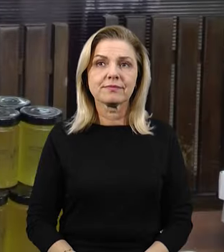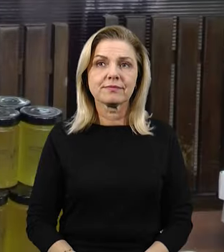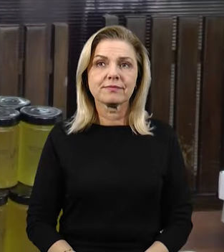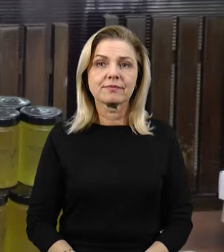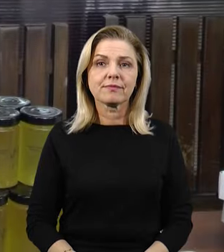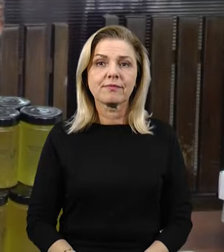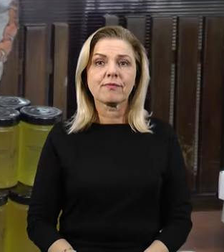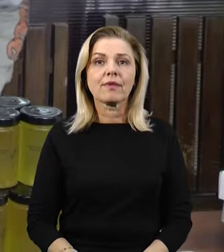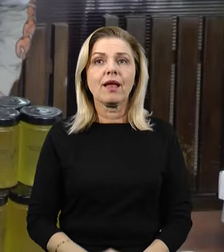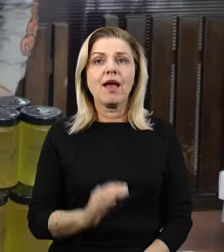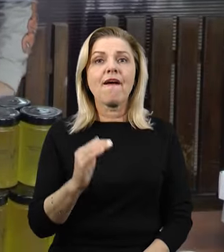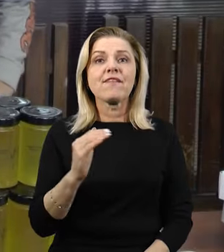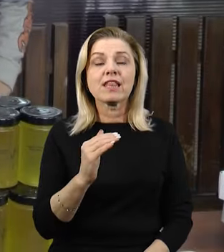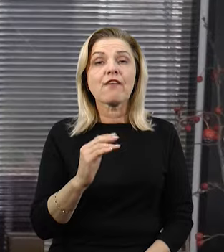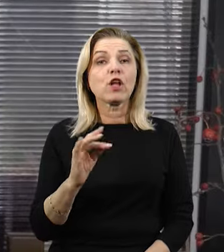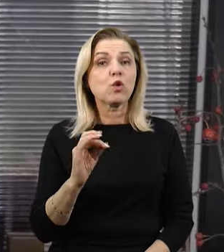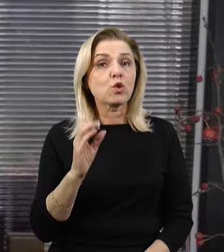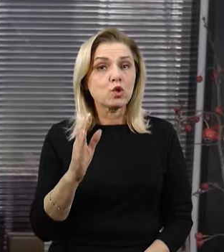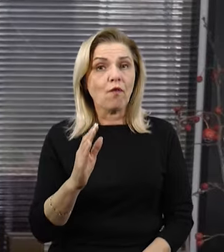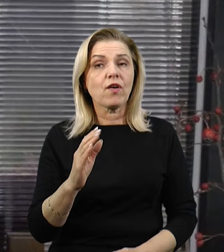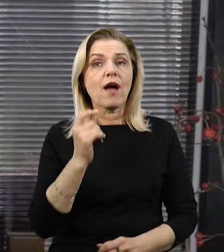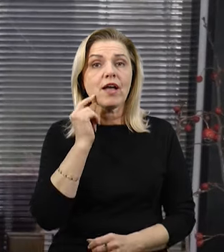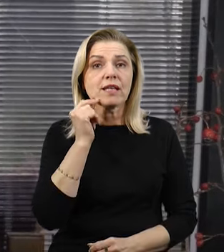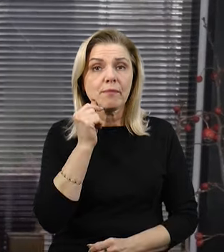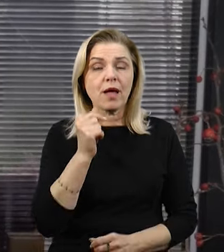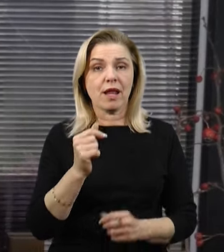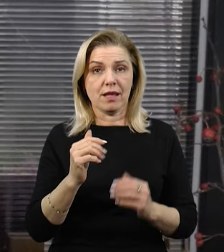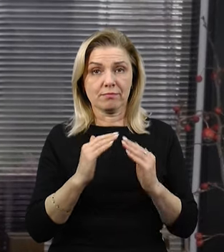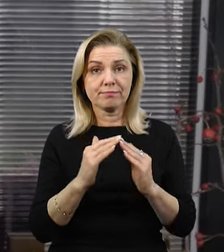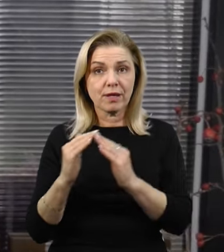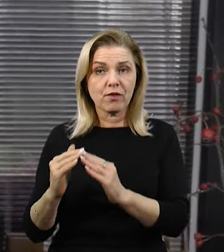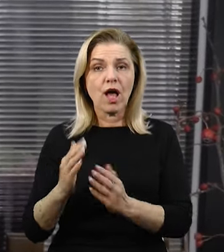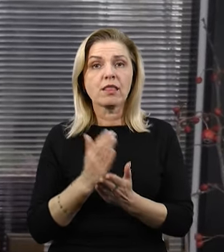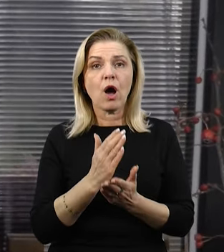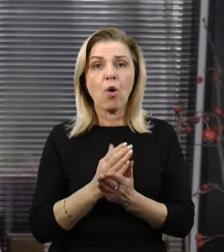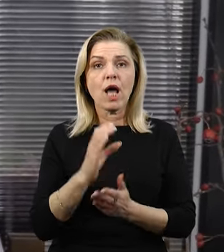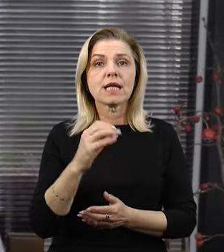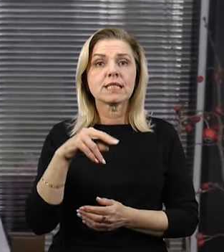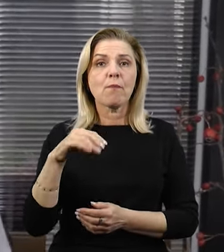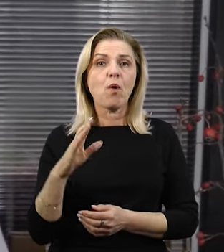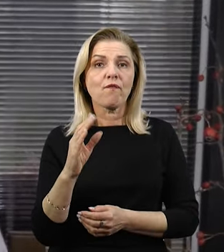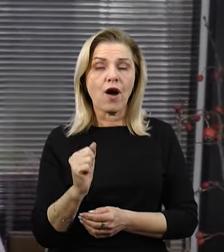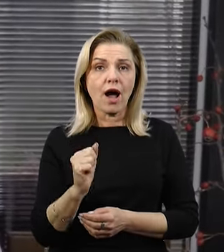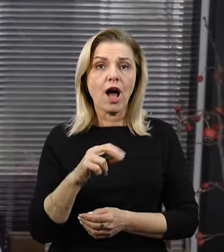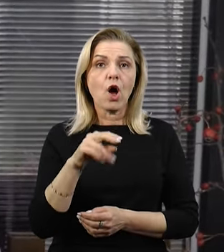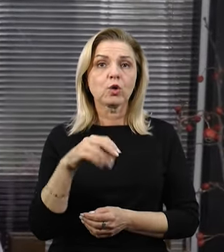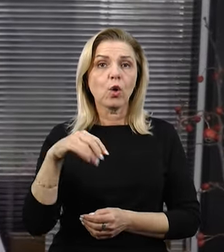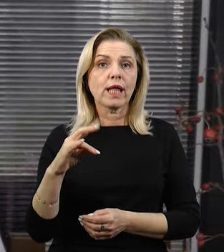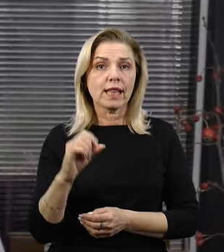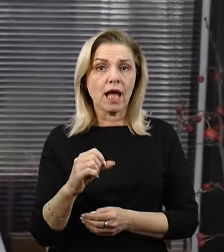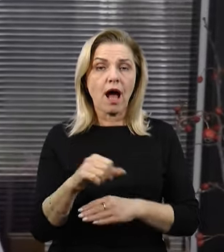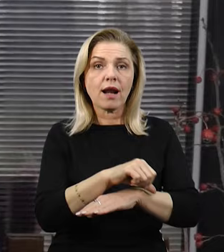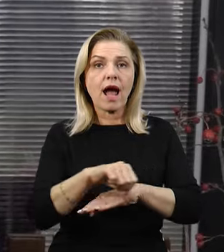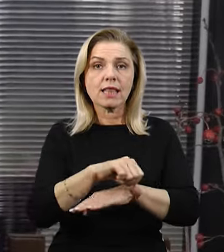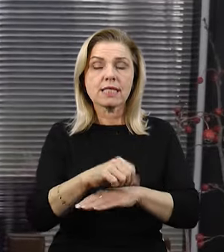Пасічник Яків Федосов говорить, що їх сімейна ферма, розташована у селищі Степова долина на межі Миколаївської та Херсонської областей,